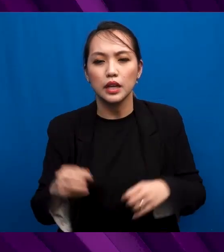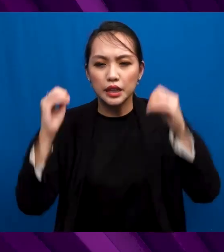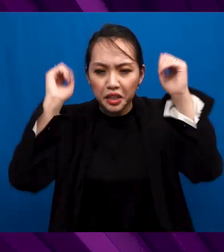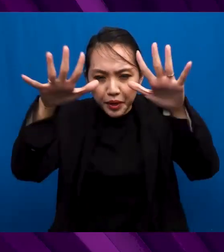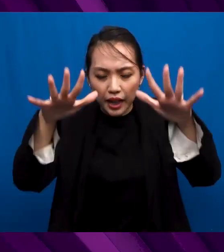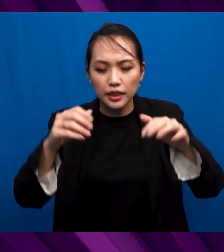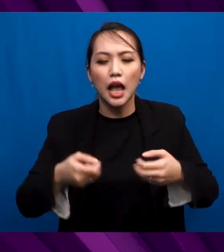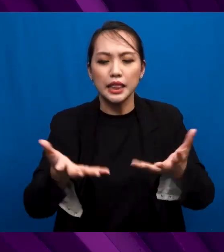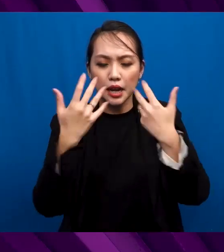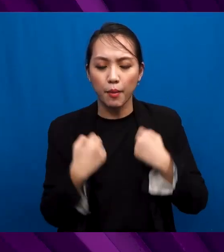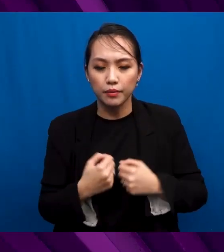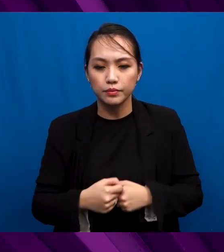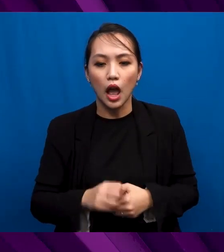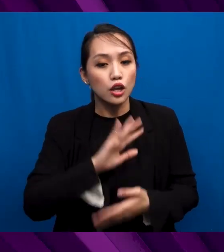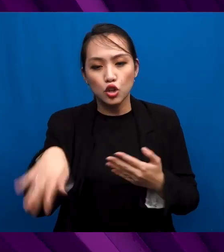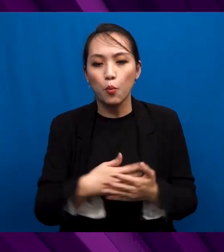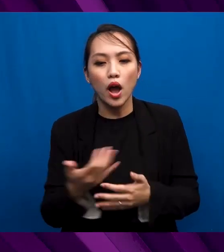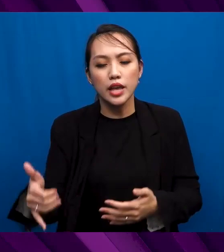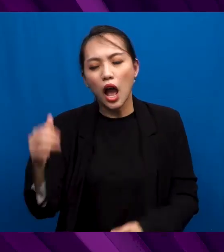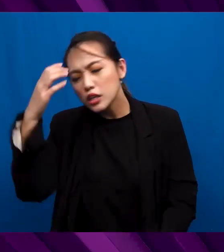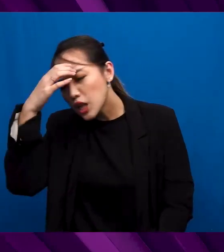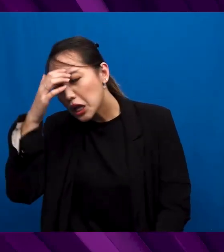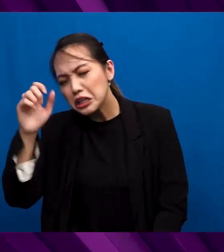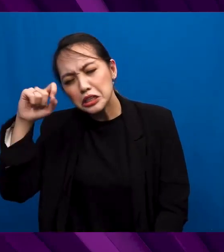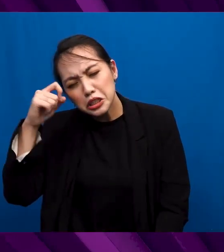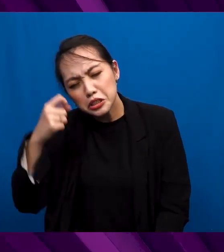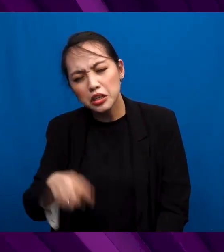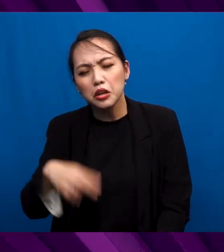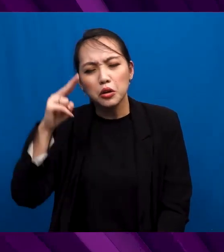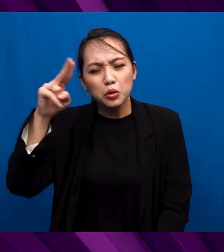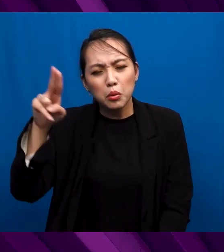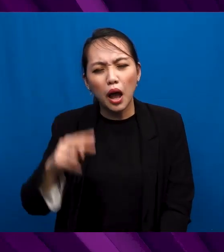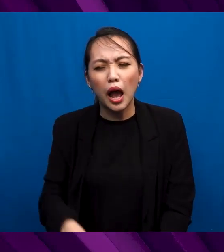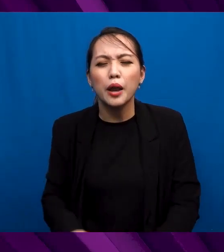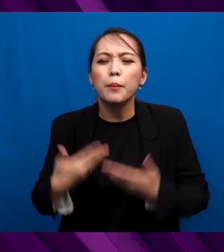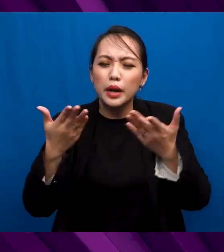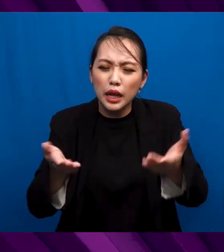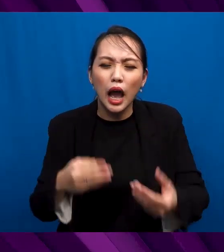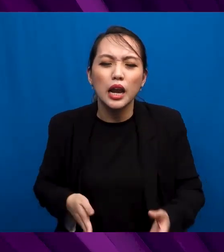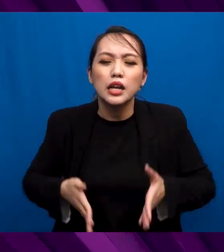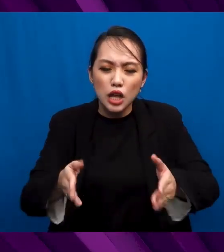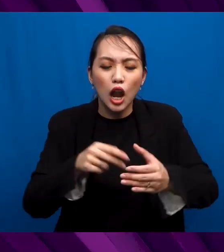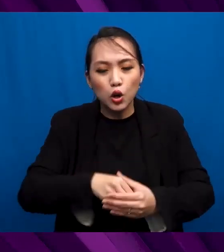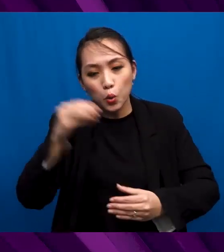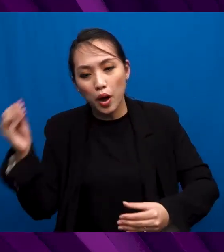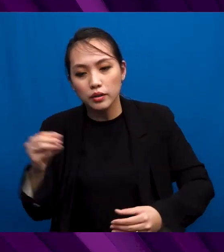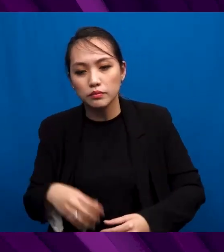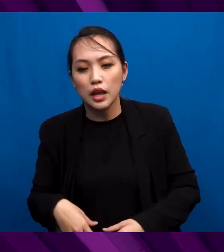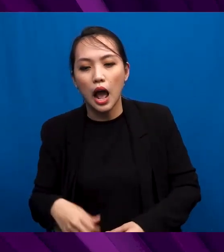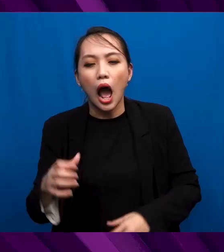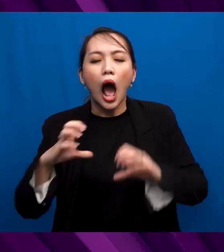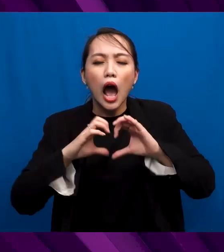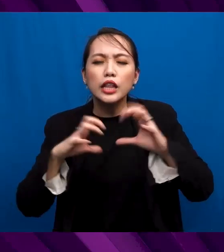menderita, hiburkan yang sengsara. Tuhan, yang remuk hatinya, Kau jadikan satu kembali lagi